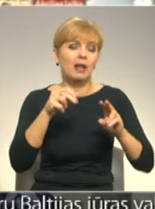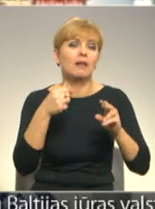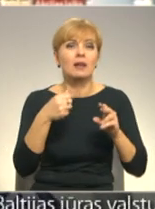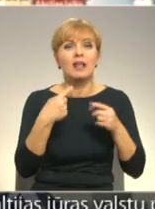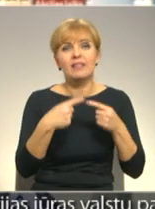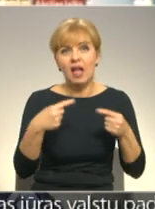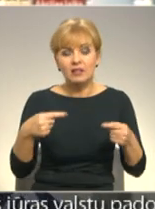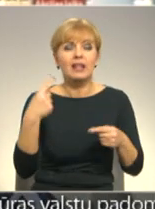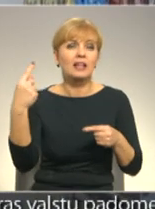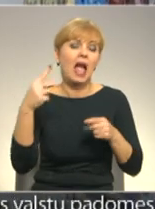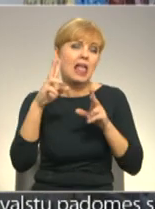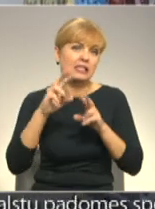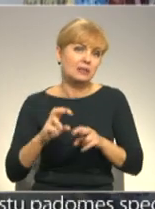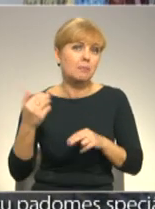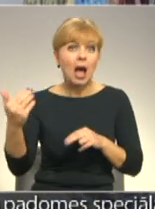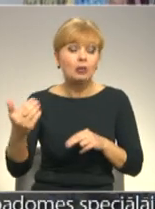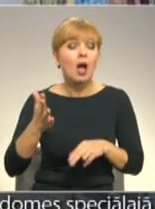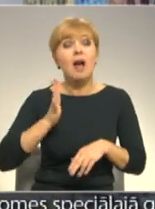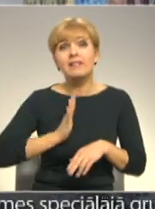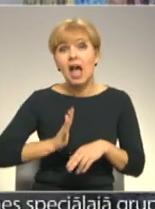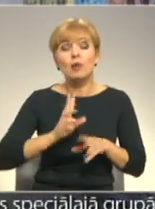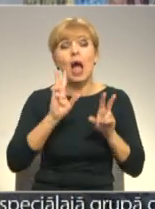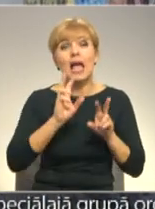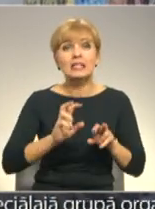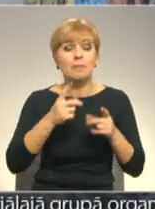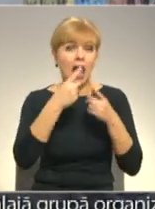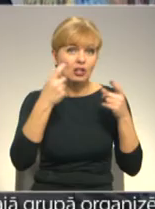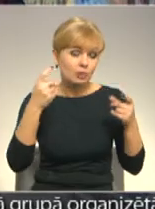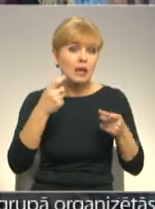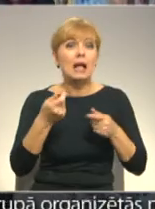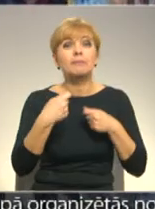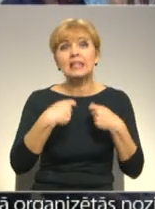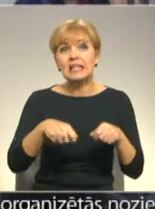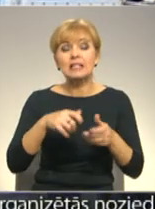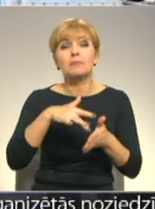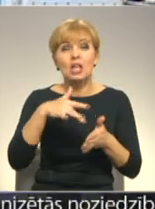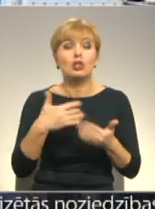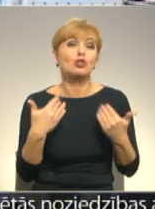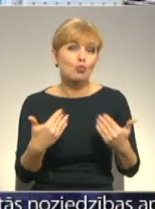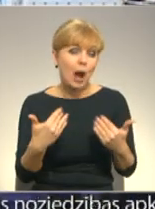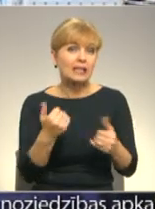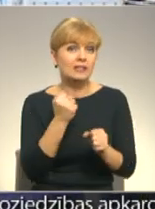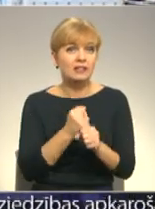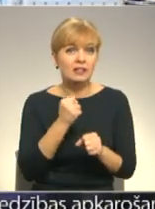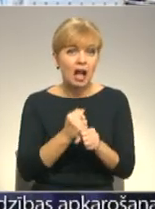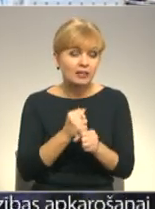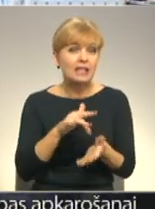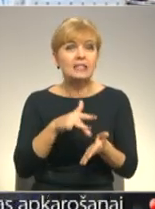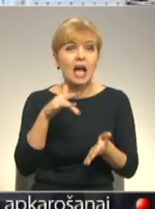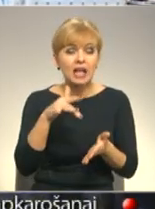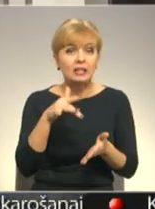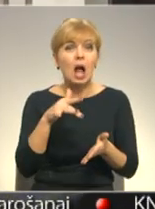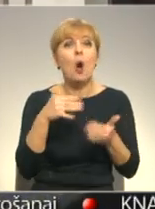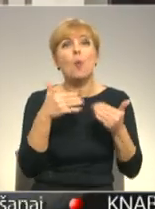ir ekspertu ziņā. Negaidot ekspertu atzinumu, tirdzniecības centrs visu šo dienu strādāja. Galvenais tirdzniecības centra